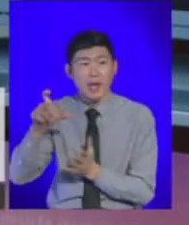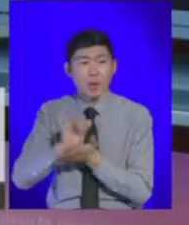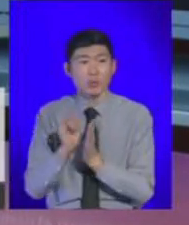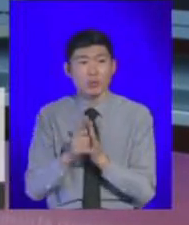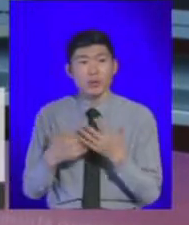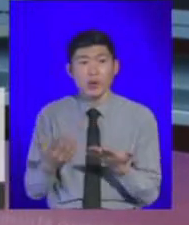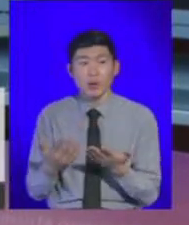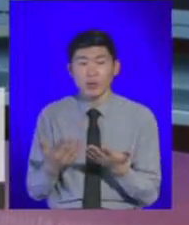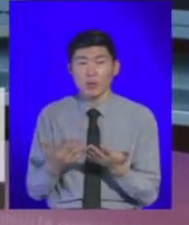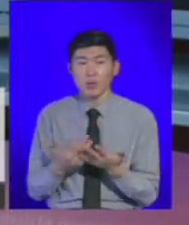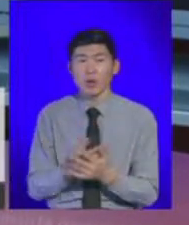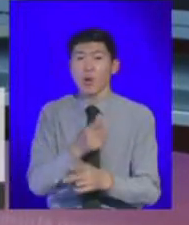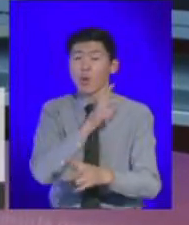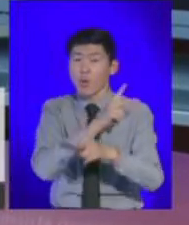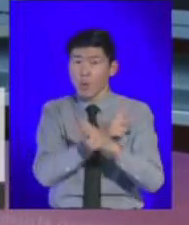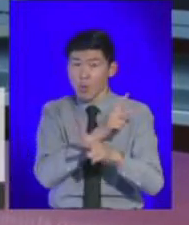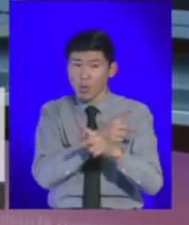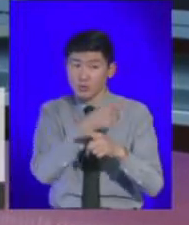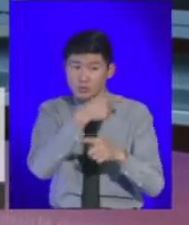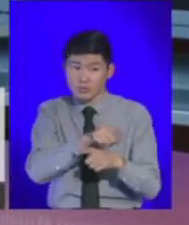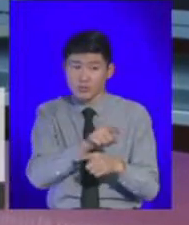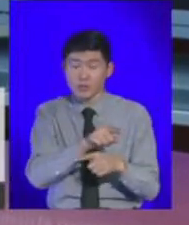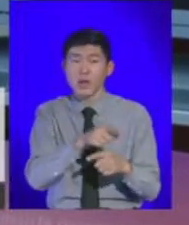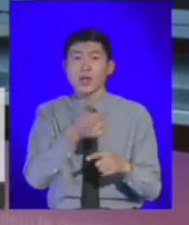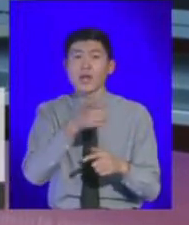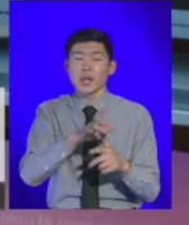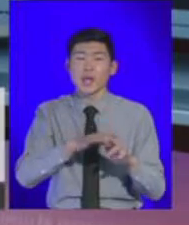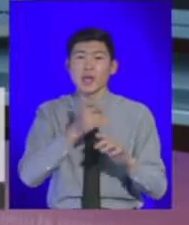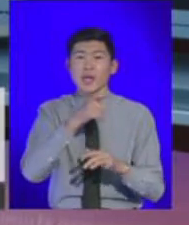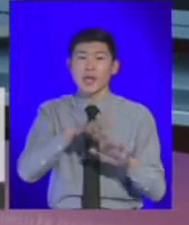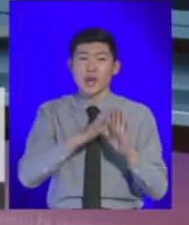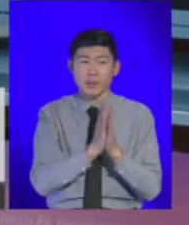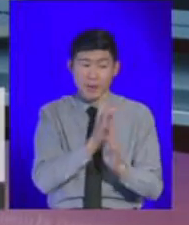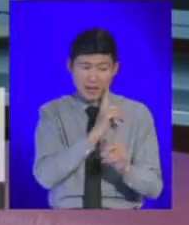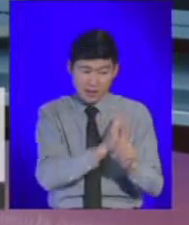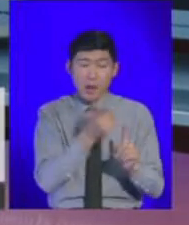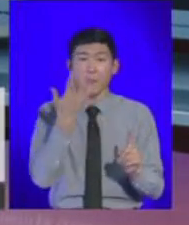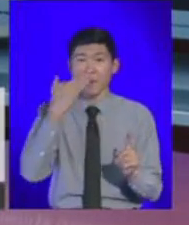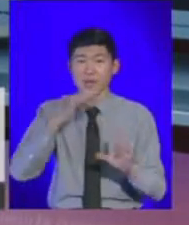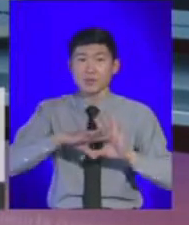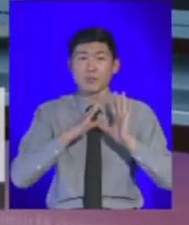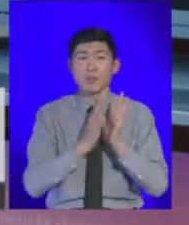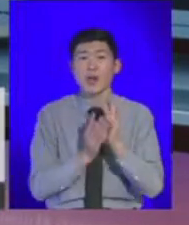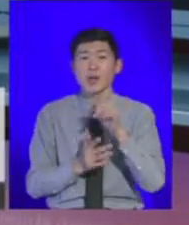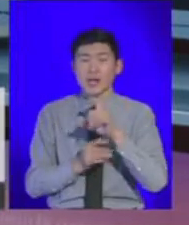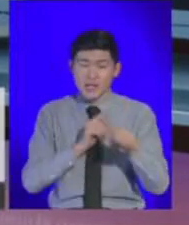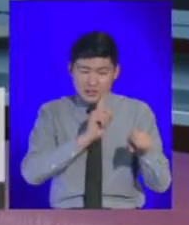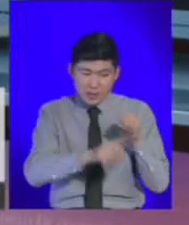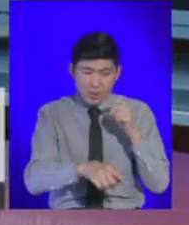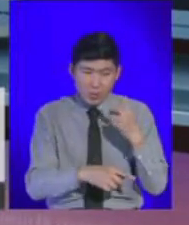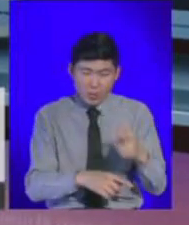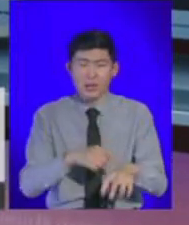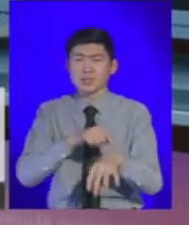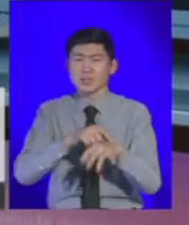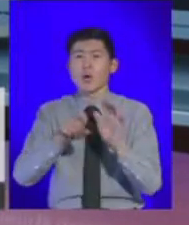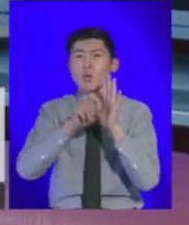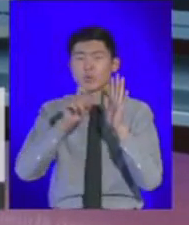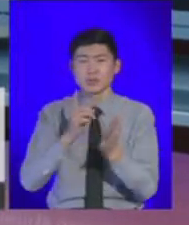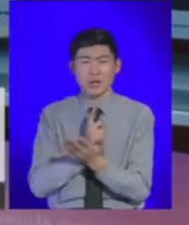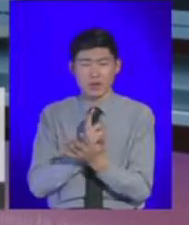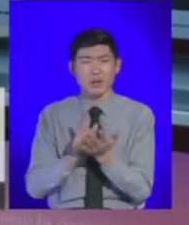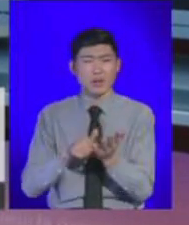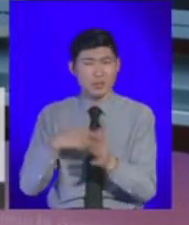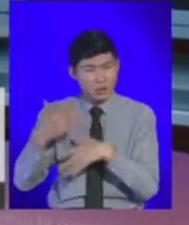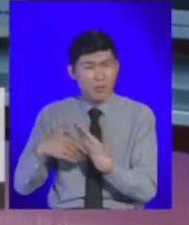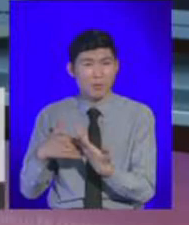яг хууль ёсны гэрээ буюу одоо гэрээнийхээ үүргийг гүйцэтгэжсэн энэ гэрээнүүдийг шалгахад бол нэлээд цаг хугацаа орсон. Одоо ч гэсэн